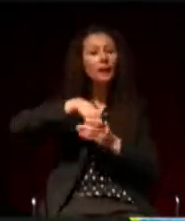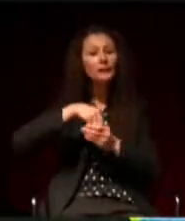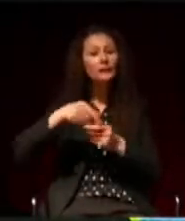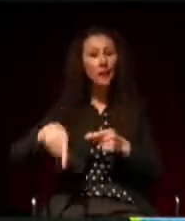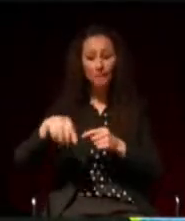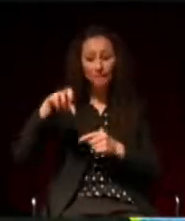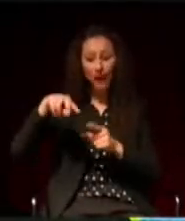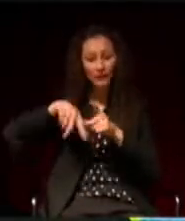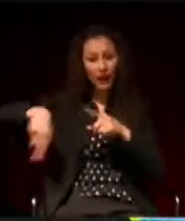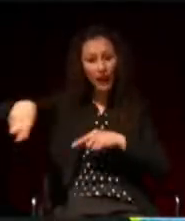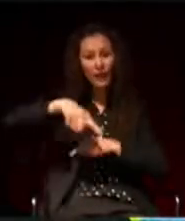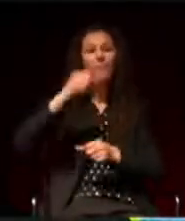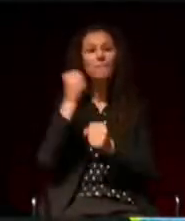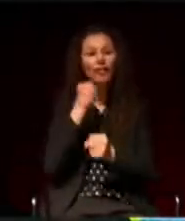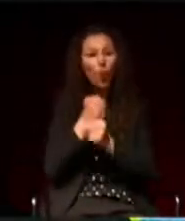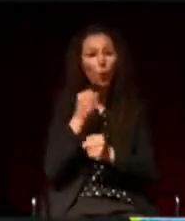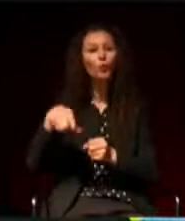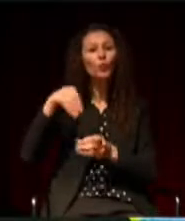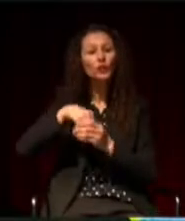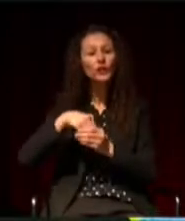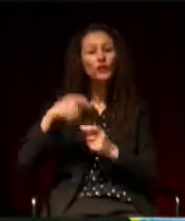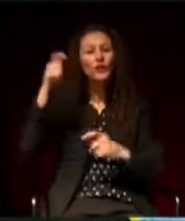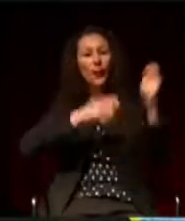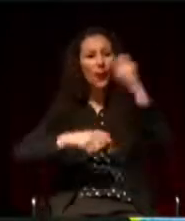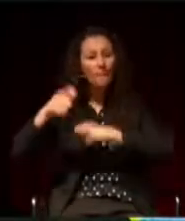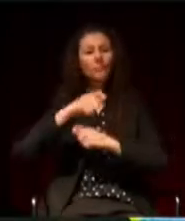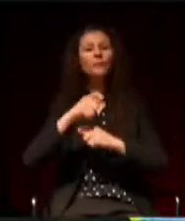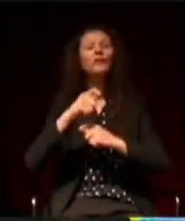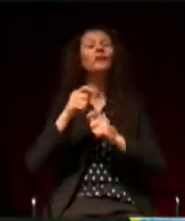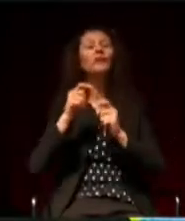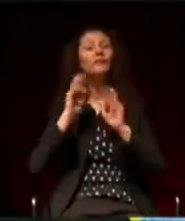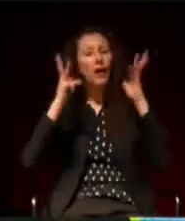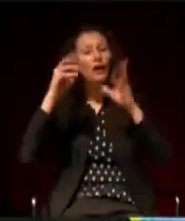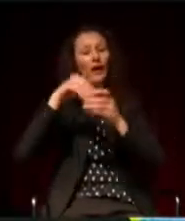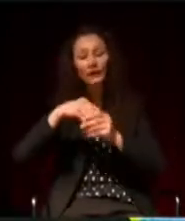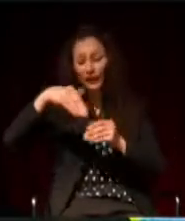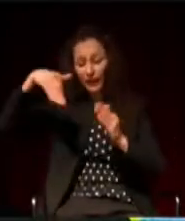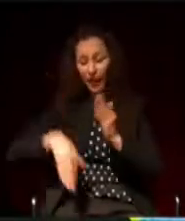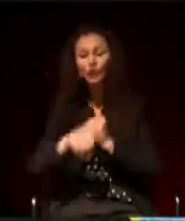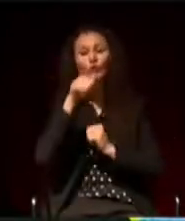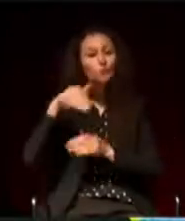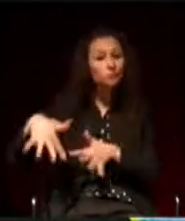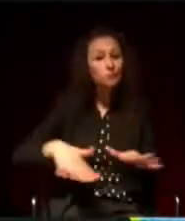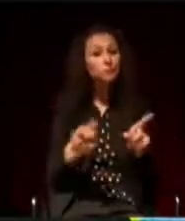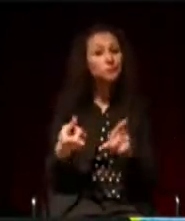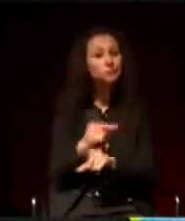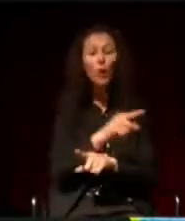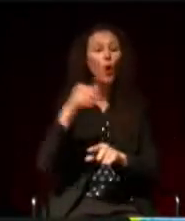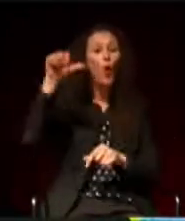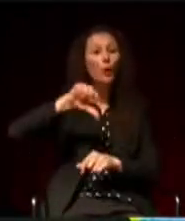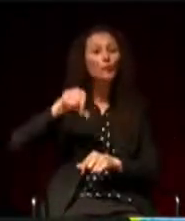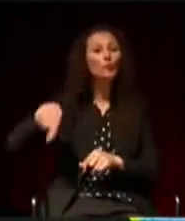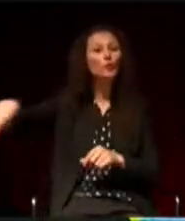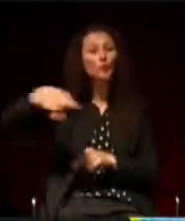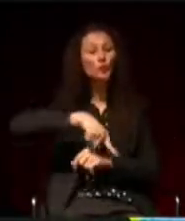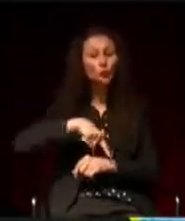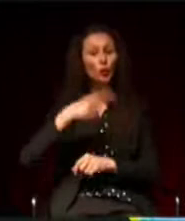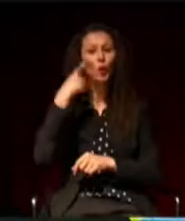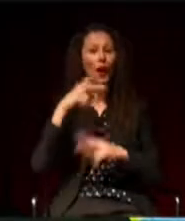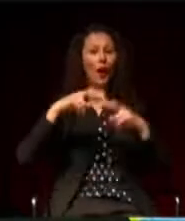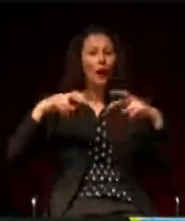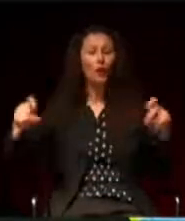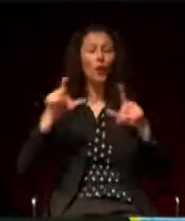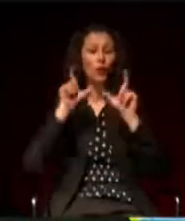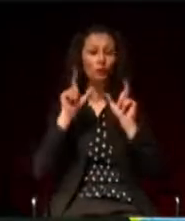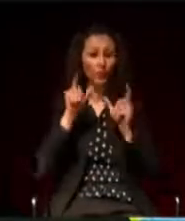içerisinde olan parsellerde beton, yapı elemanları ve inşai faaliyetler açısından yeraltı suyundan kaynaklanabilecek olumsuz etkiler araştırılarak alınacak